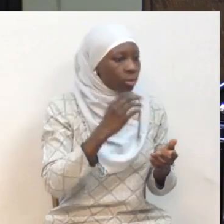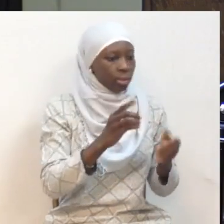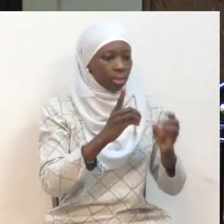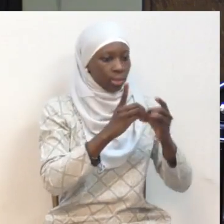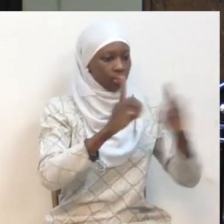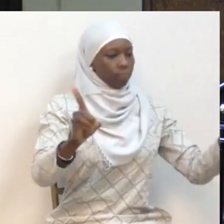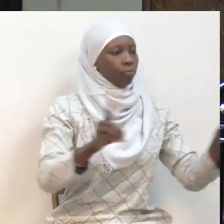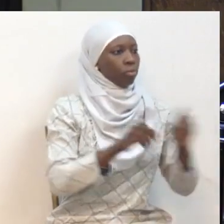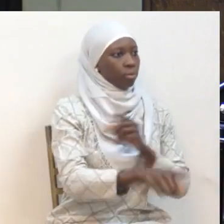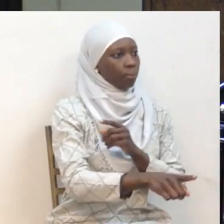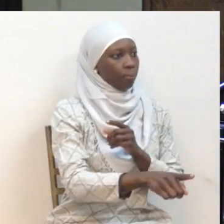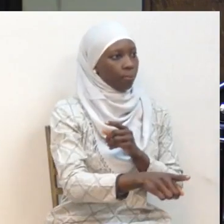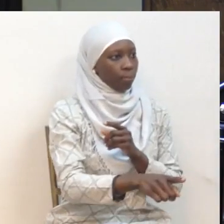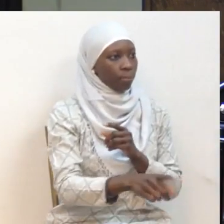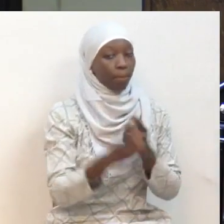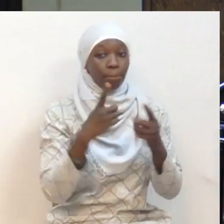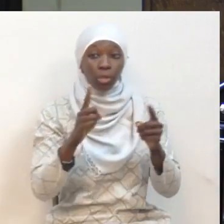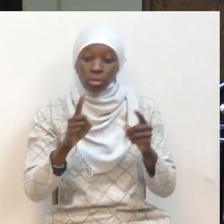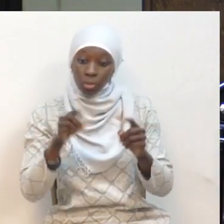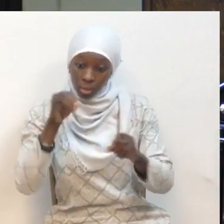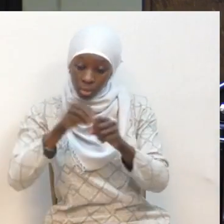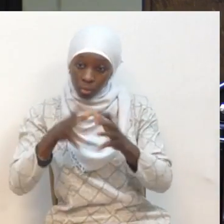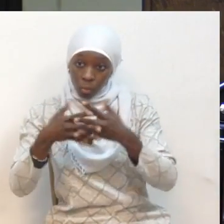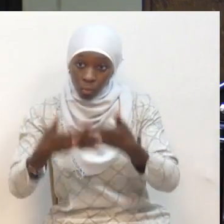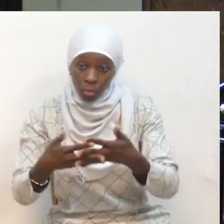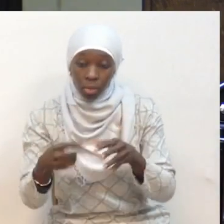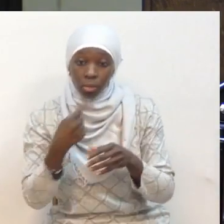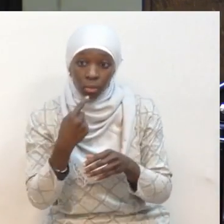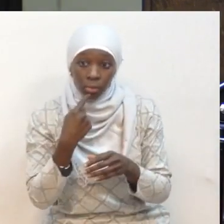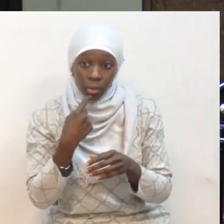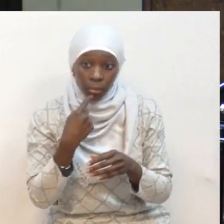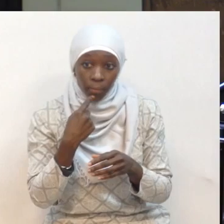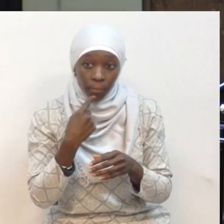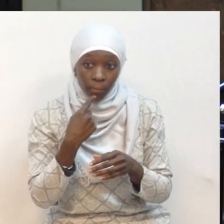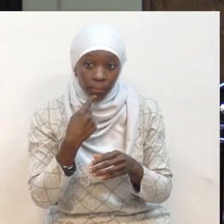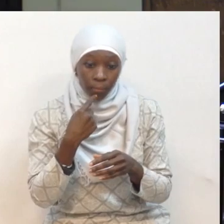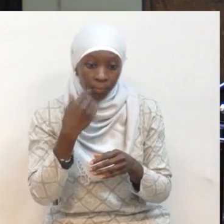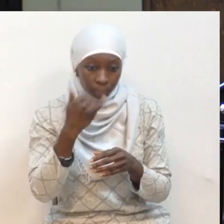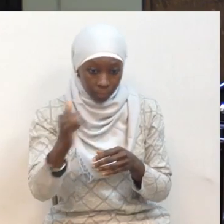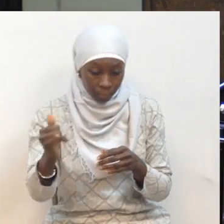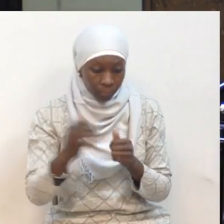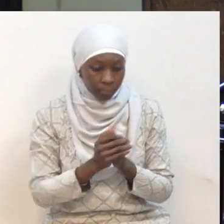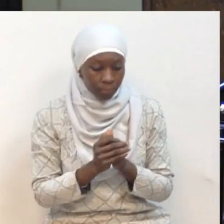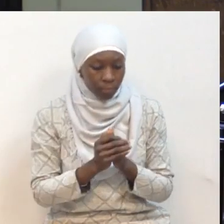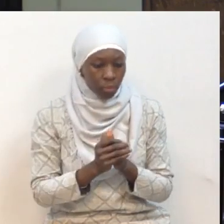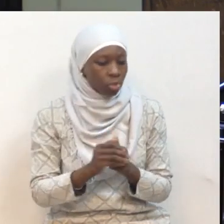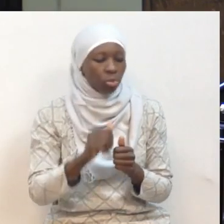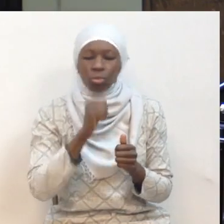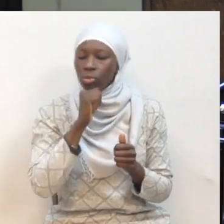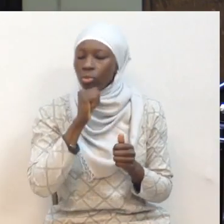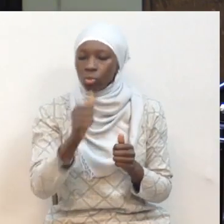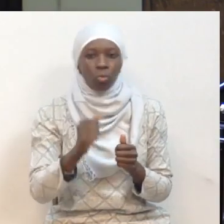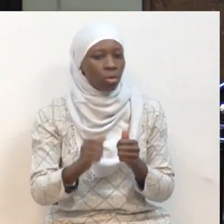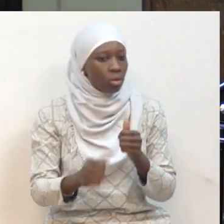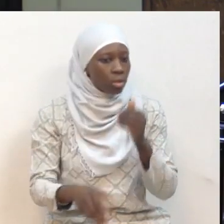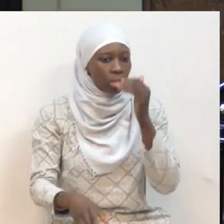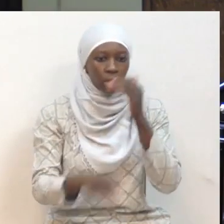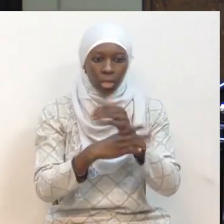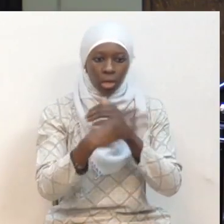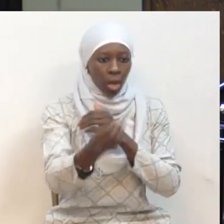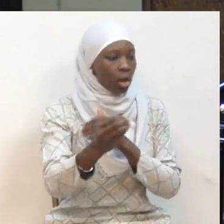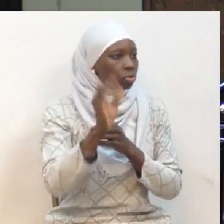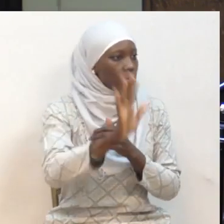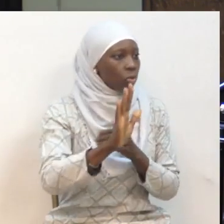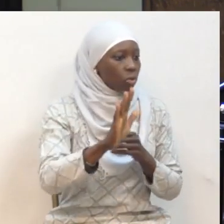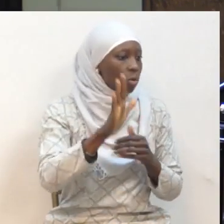تخرجوهن من بيوتهن. Don't kick your wives out of their homes. The Quran calls a home,